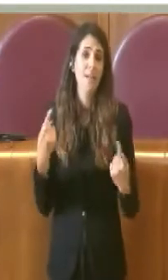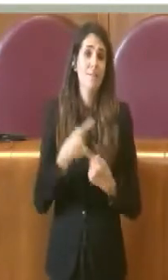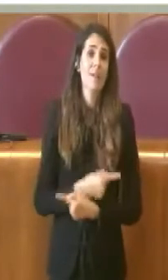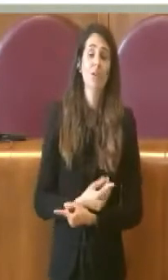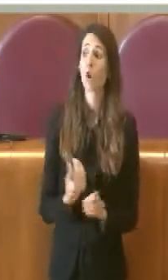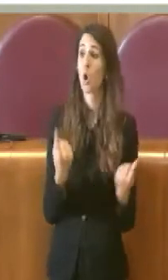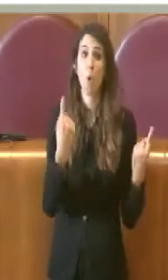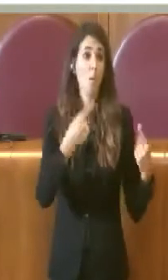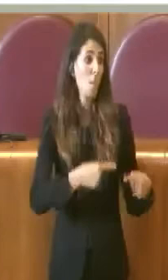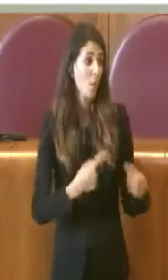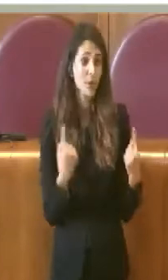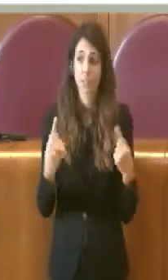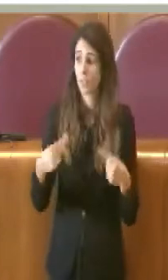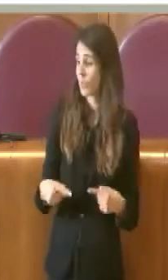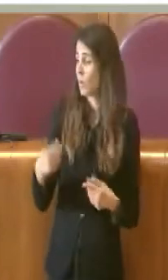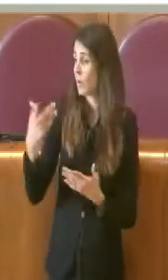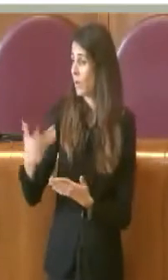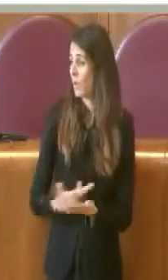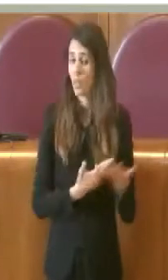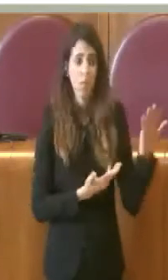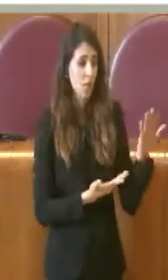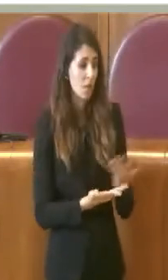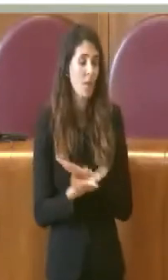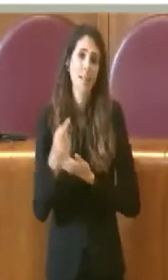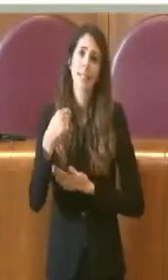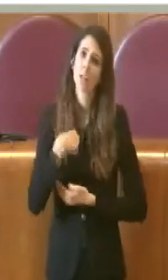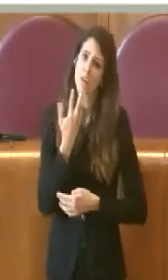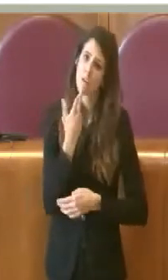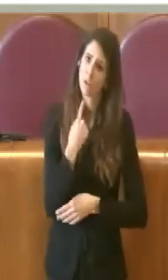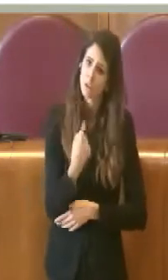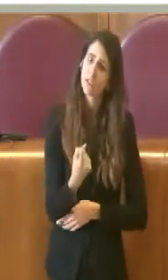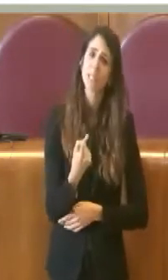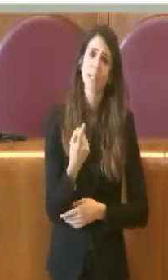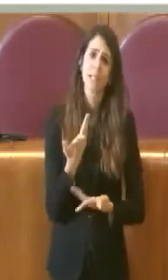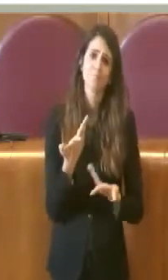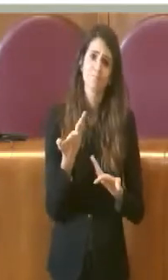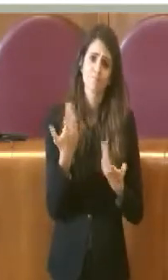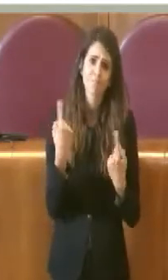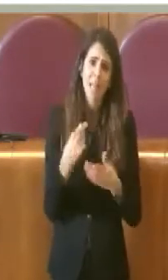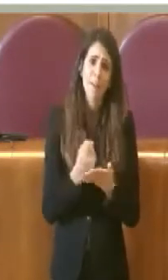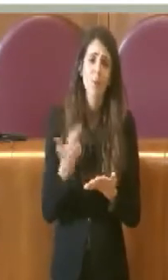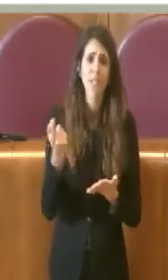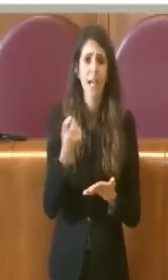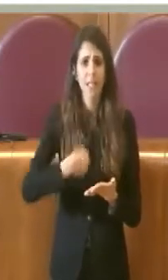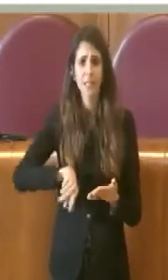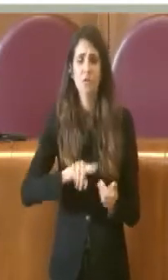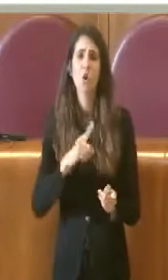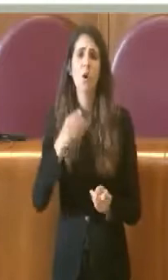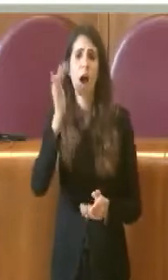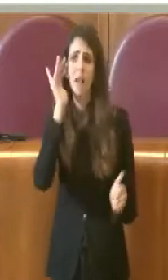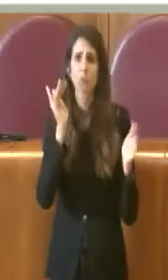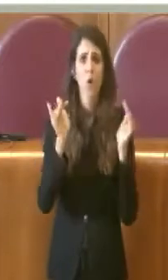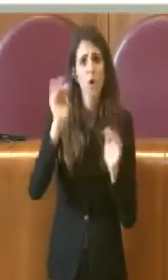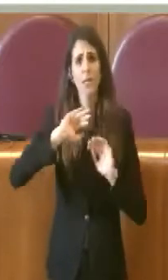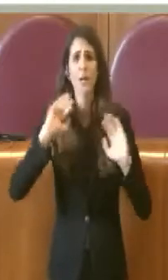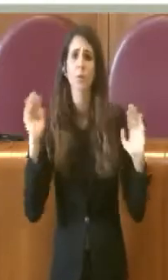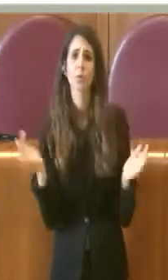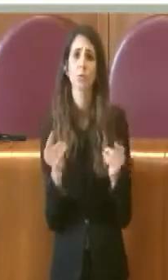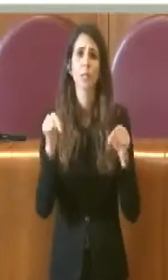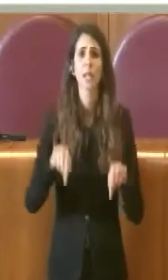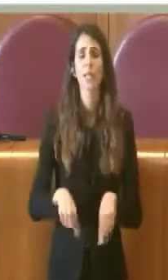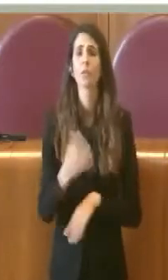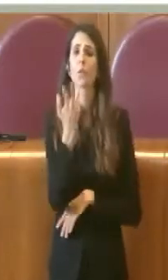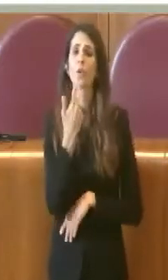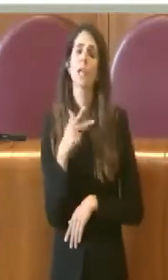lungamente. Le chiedo veramente 3 minuti Vado avanti. perché non è possibile che su questo tema noi abbiamo ascoltato tutti. Le chiedo veramente